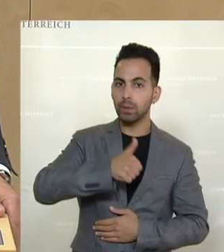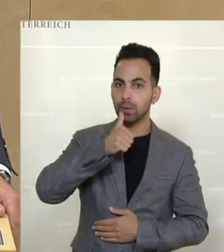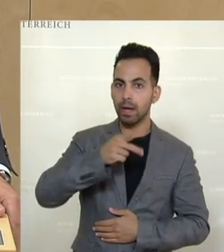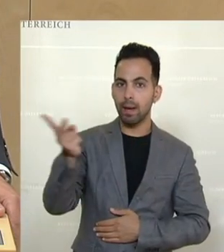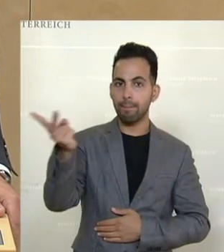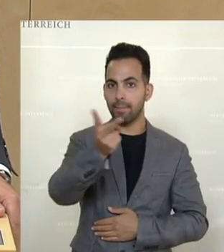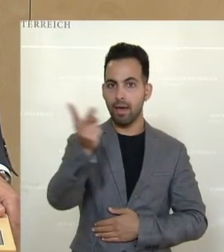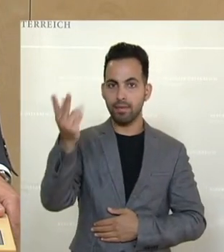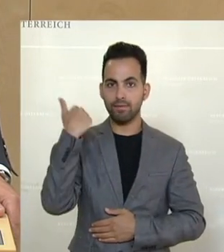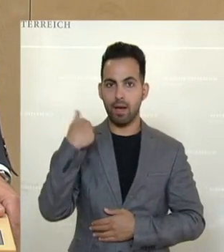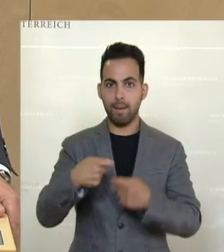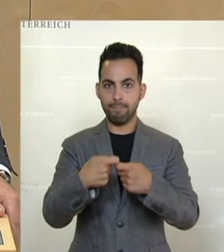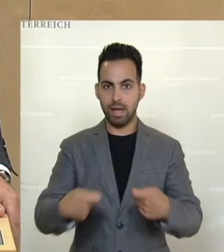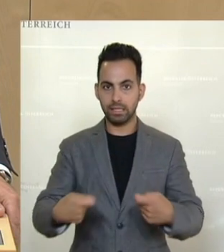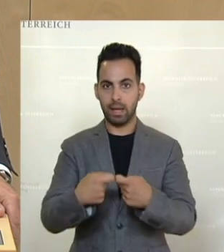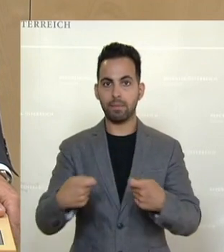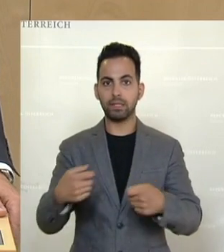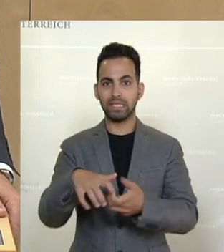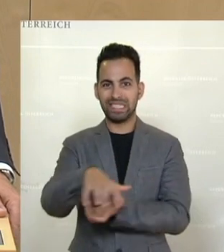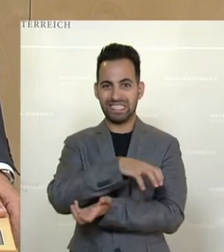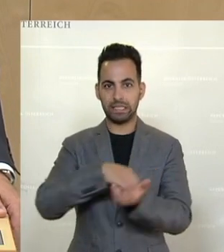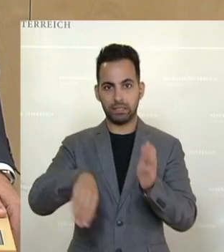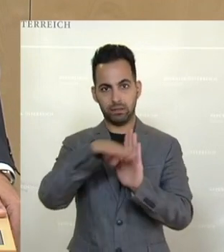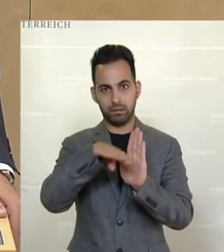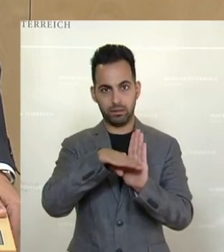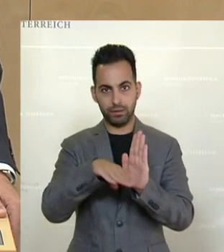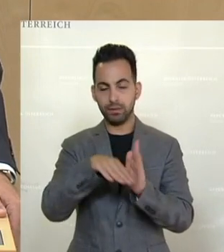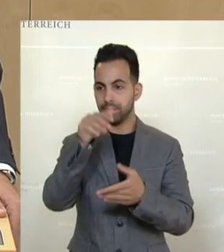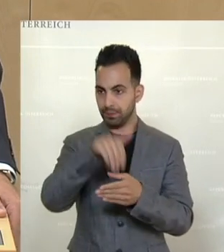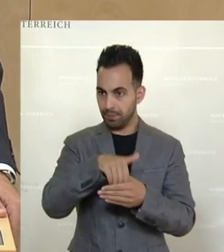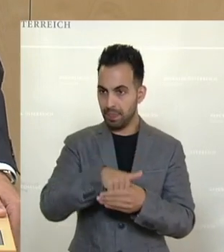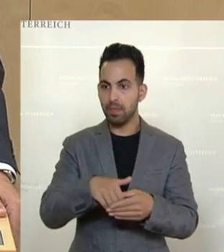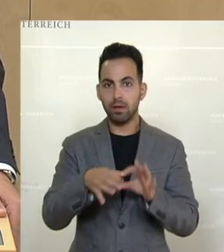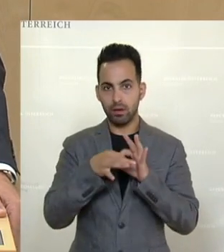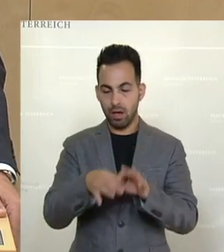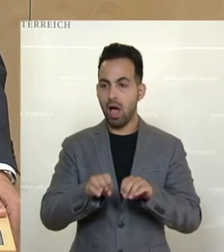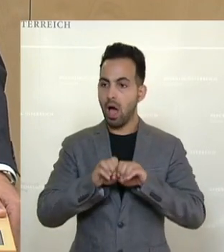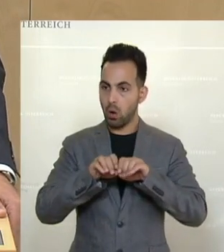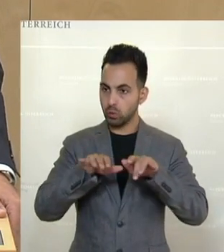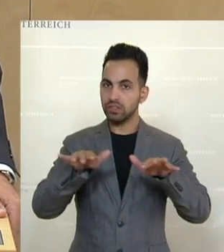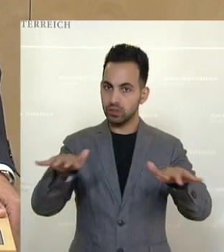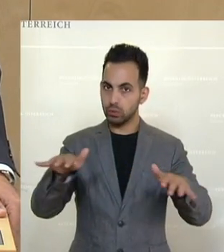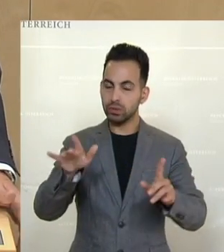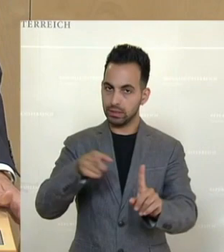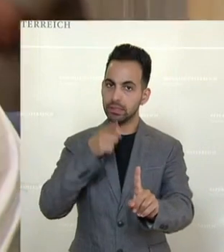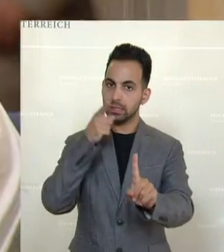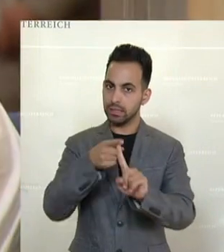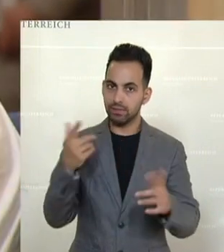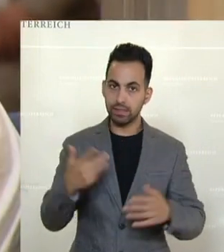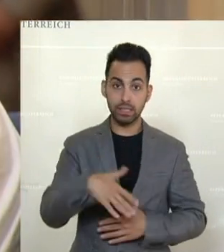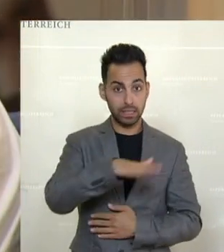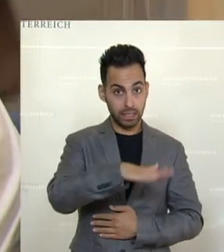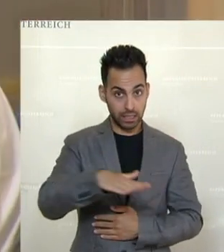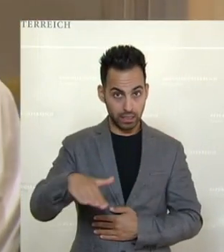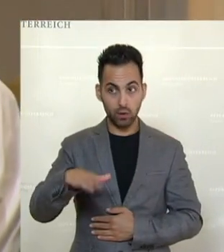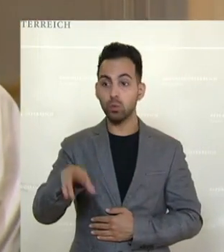Maßnahmen im Zuge der Krise gesetzt haben, die ausschließlich darauf abgezielt haben, den Kindern, aber auch